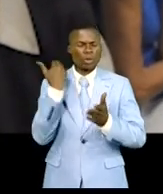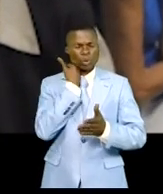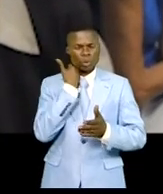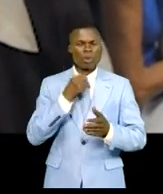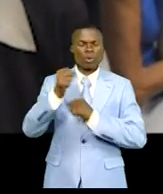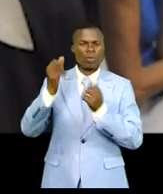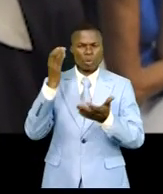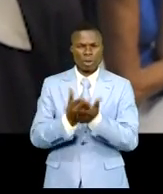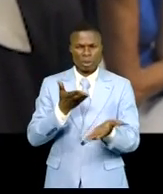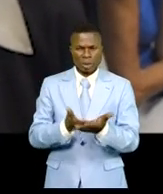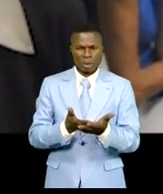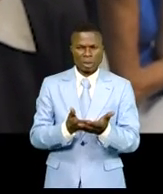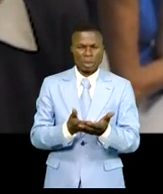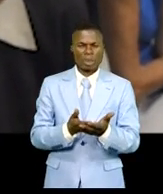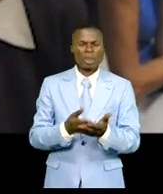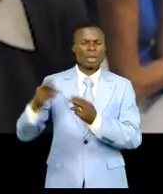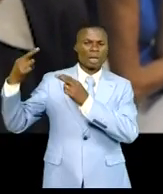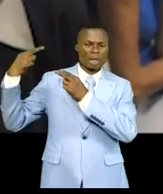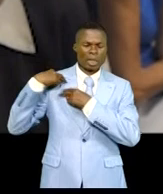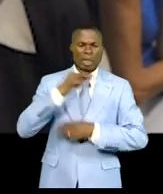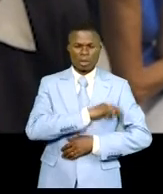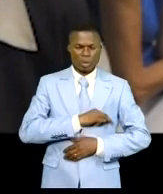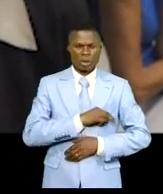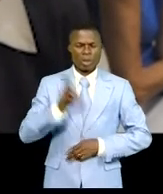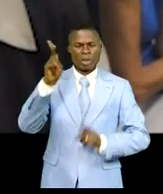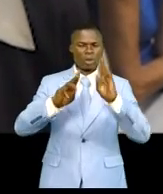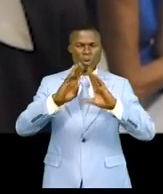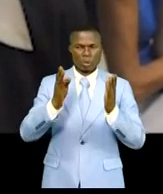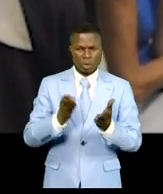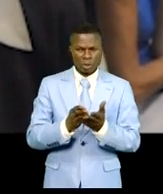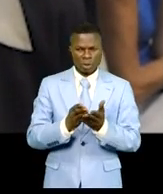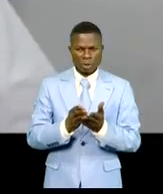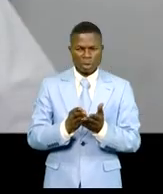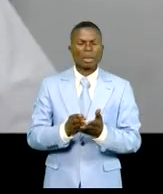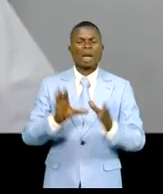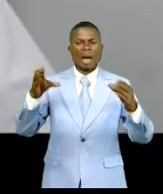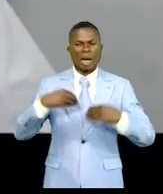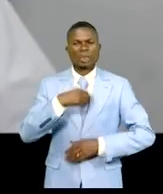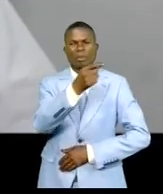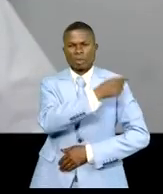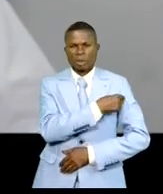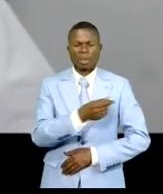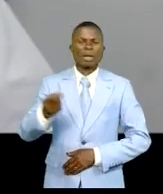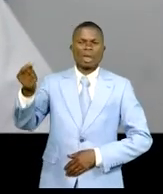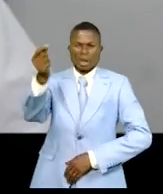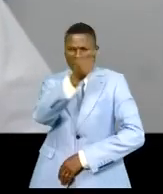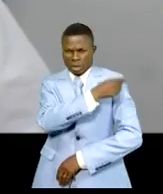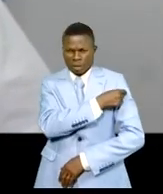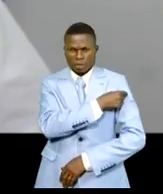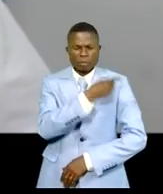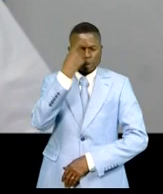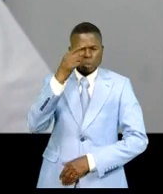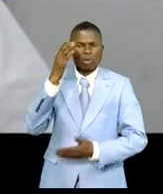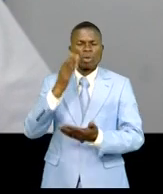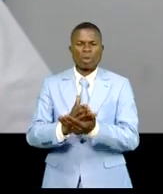coronavirus. C'est une responsabilité morale et civile de se faire vacciner. La vaccination en soi n'est pas une nouveauté,